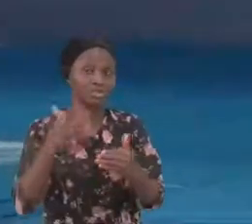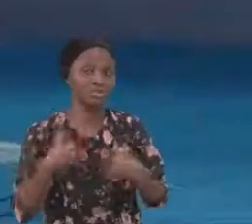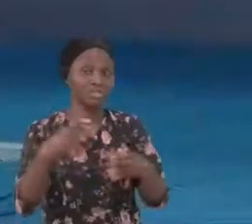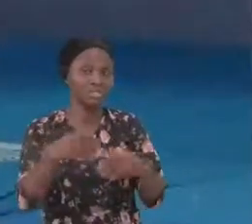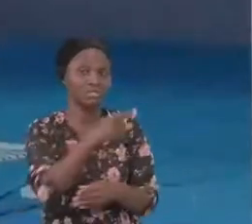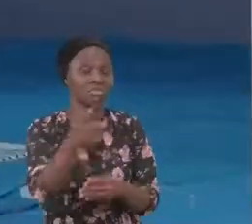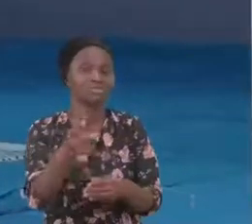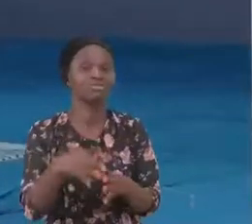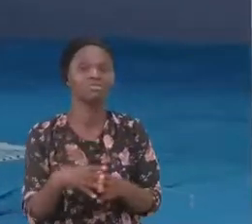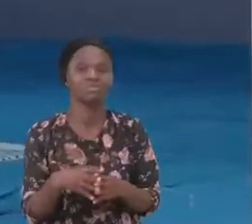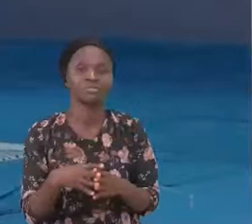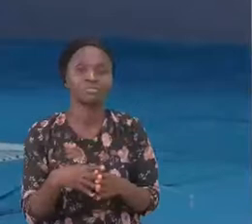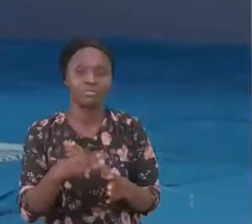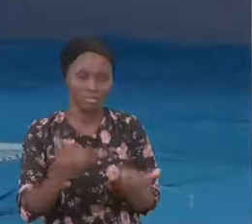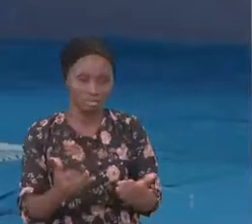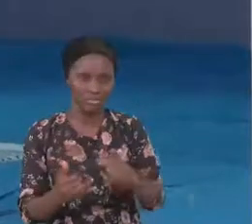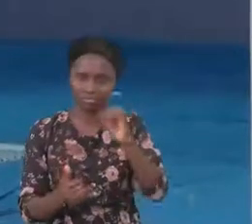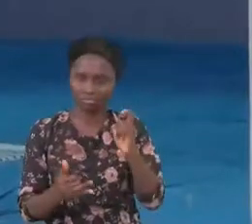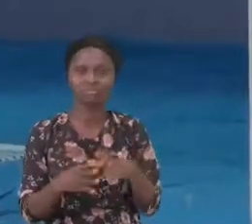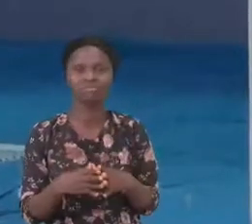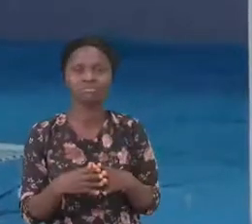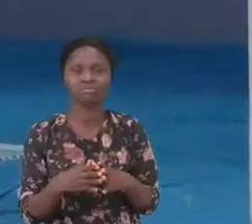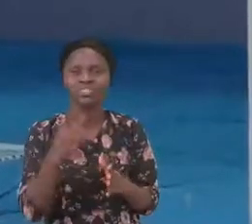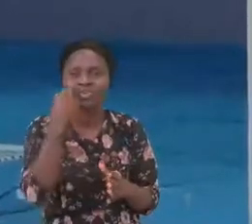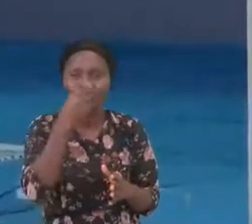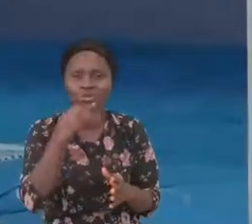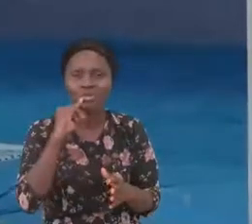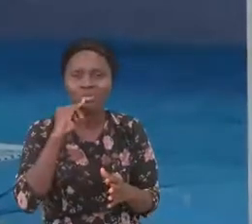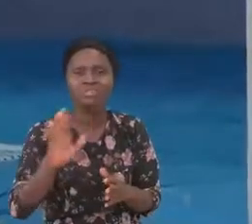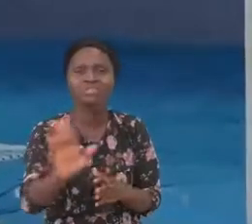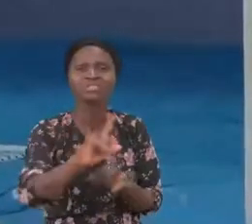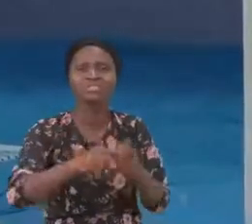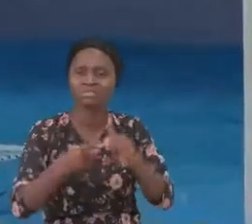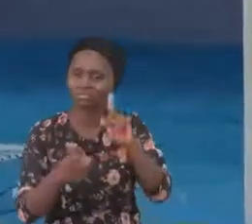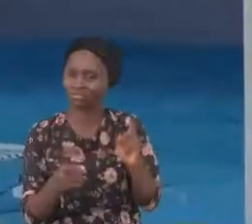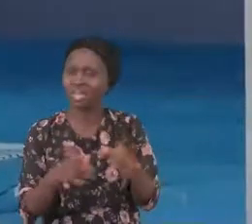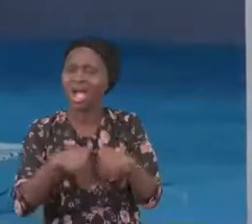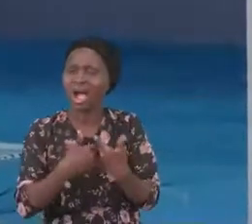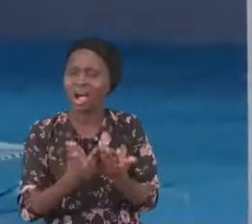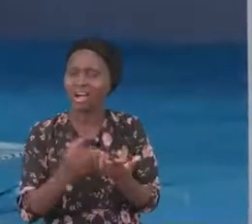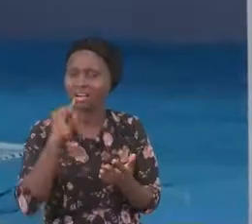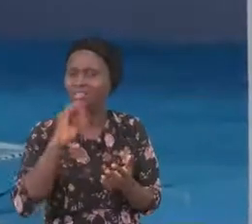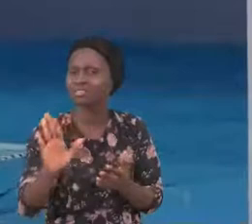poser une question. Qui est ton ami? Ou comment est ton ami? Premièrement, est-ce qu'il est,